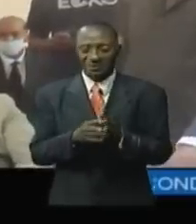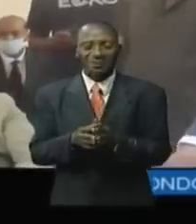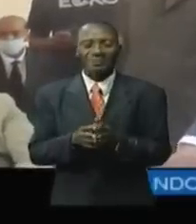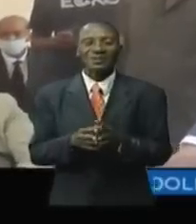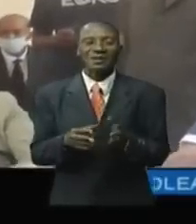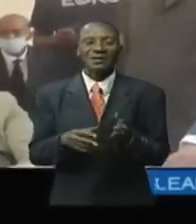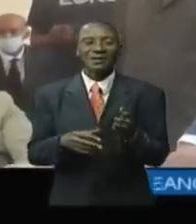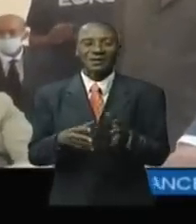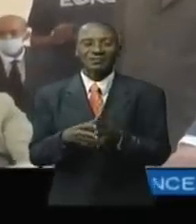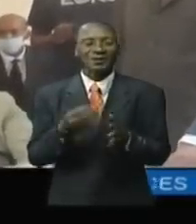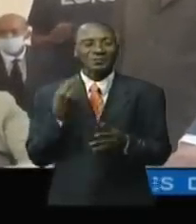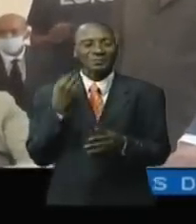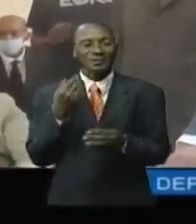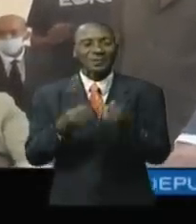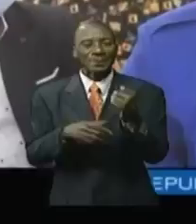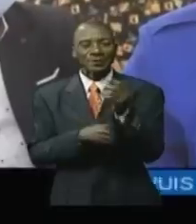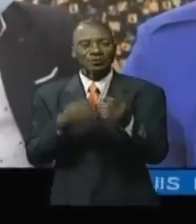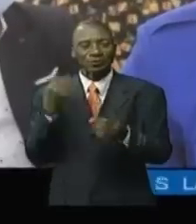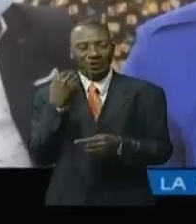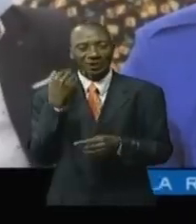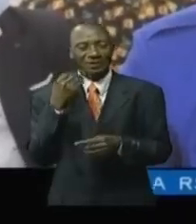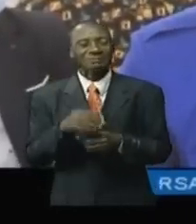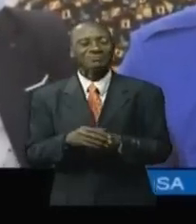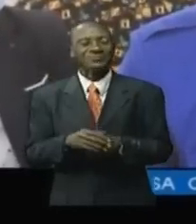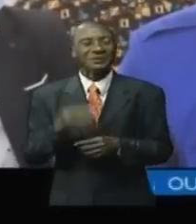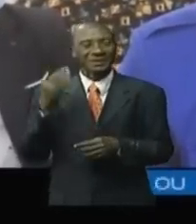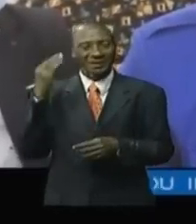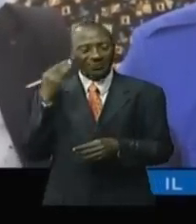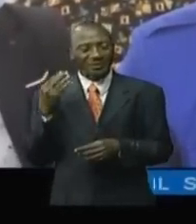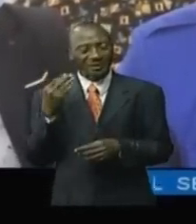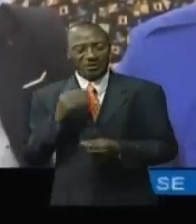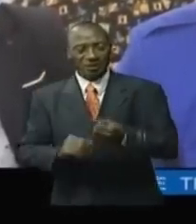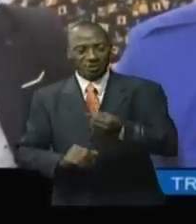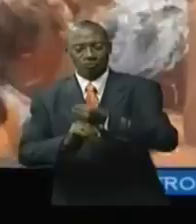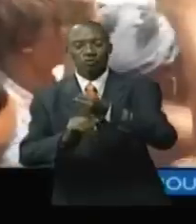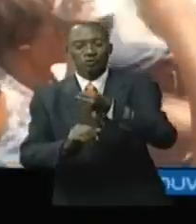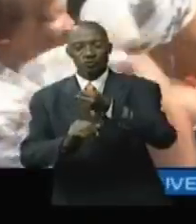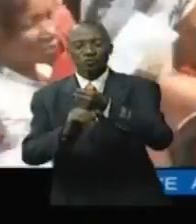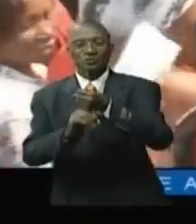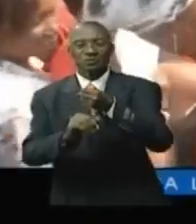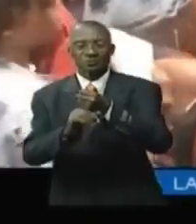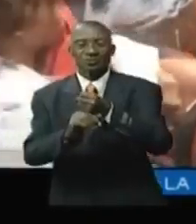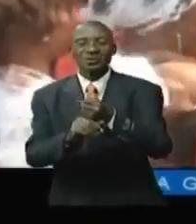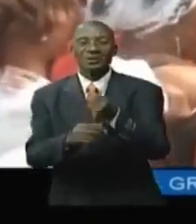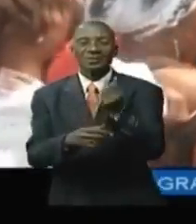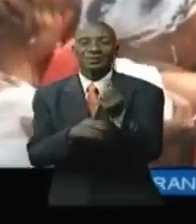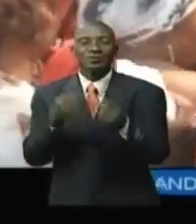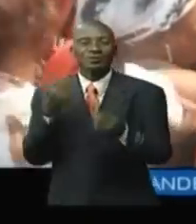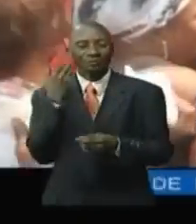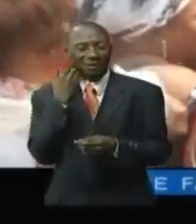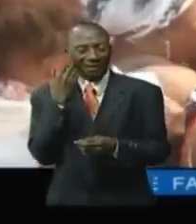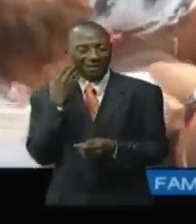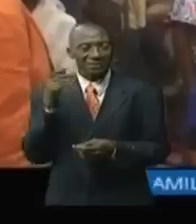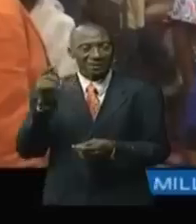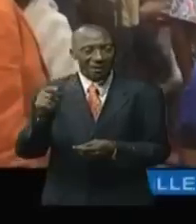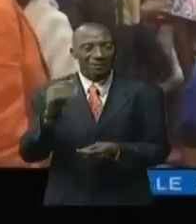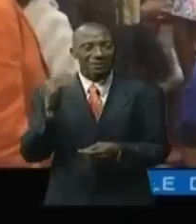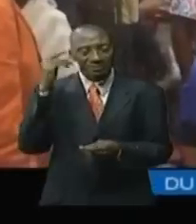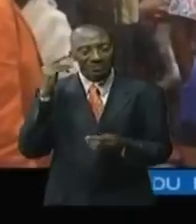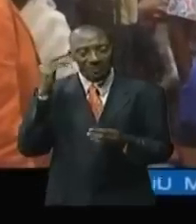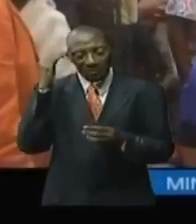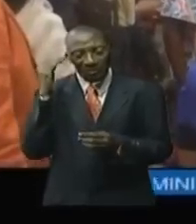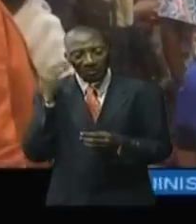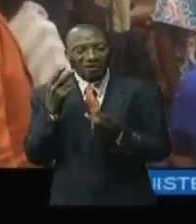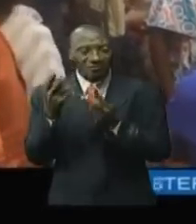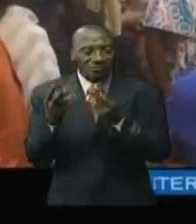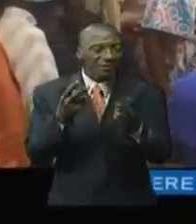salué l'implication du ministre Mpanda dans la prise en charge de ces malades. Avant de quitter ce site, le ministre de la Recherche